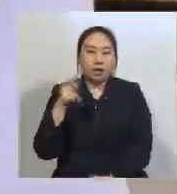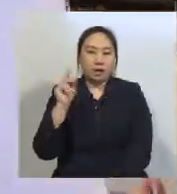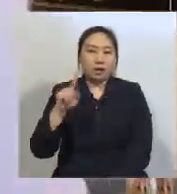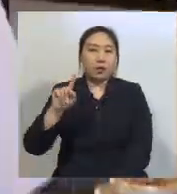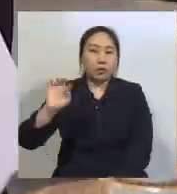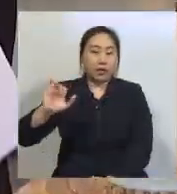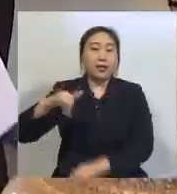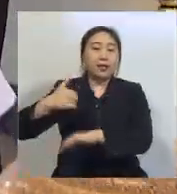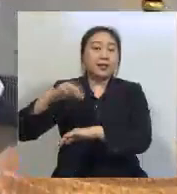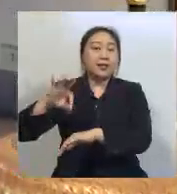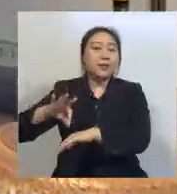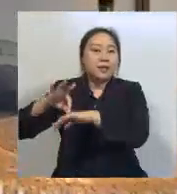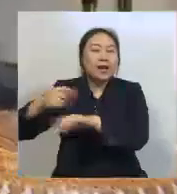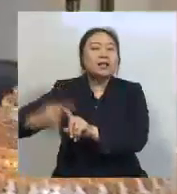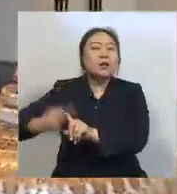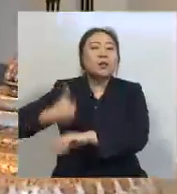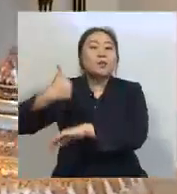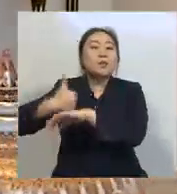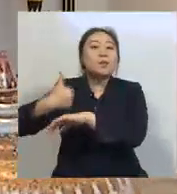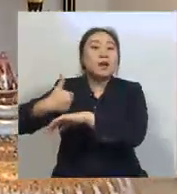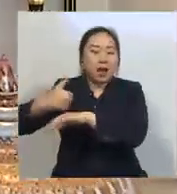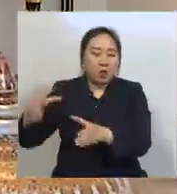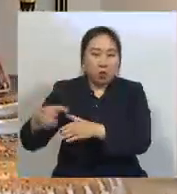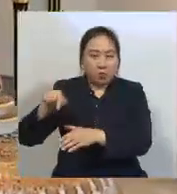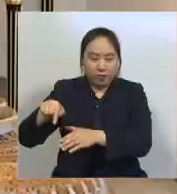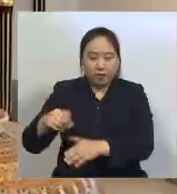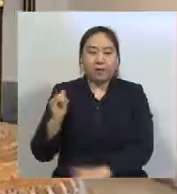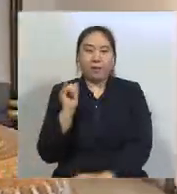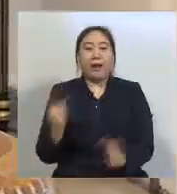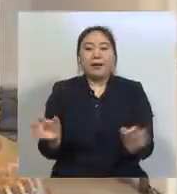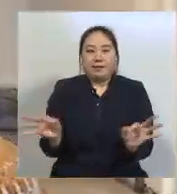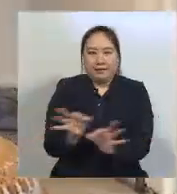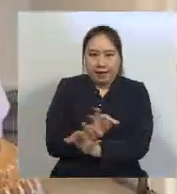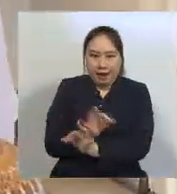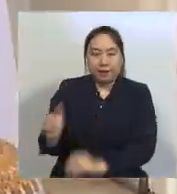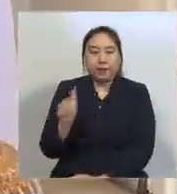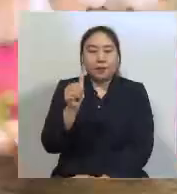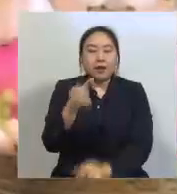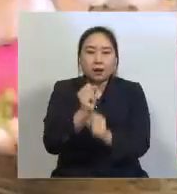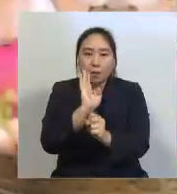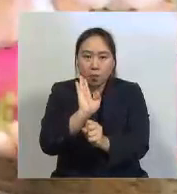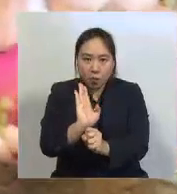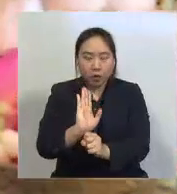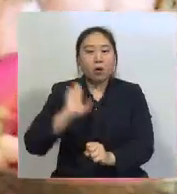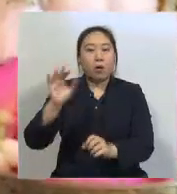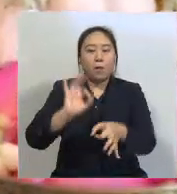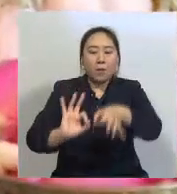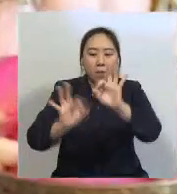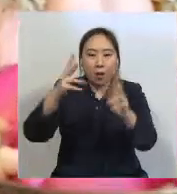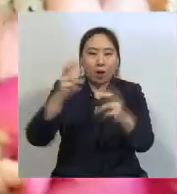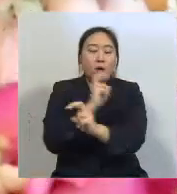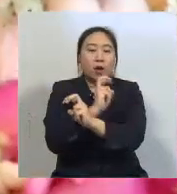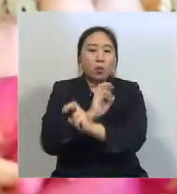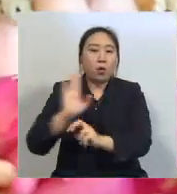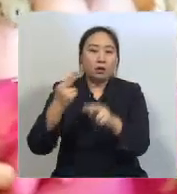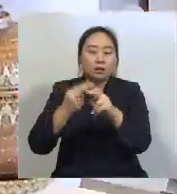รักษาการประธานองคมนตรีเป็นผู้แทนพระองค์ไปในการพิธีบำเพ็ญพระราชกุศลเก็บอัฐิพลเอกเปรมตินสุราน